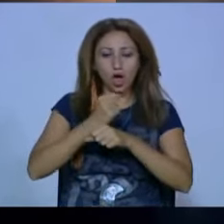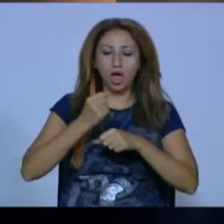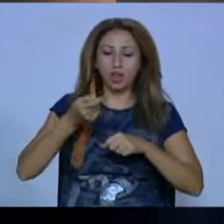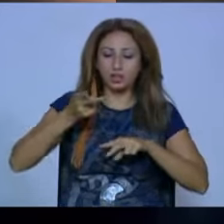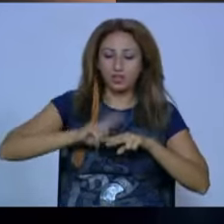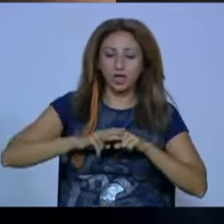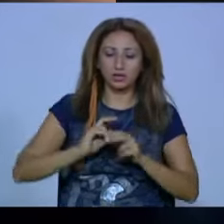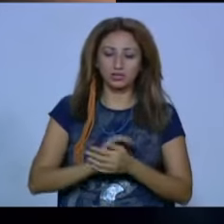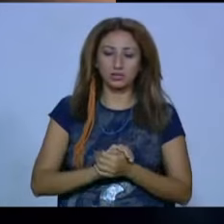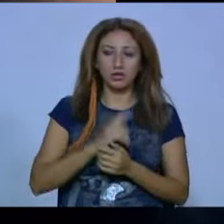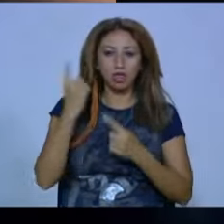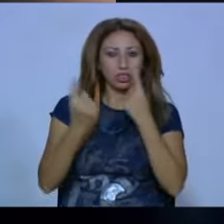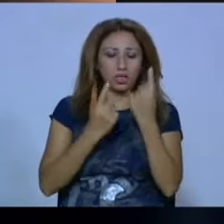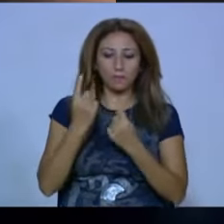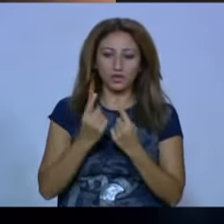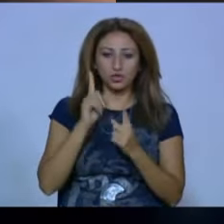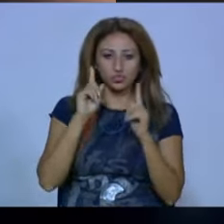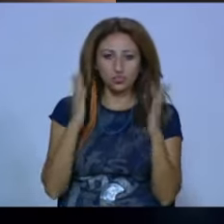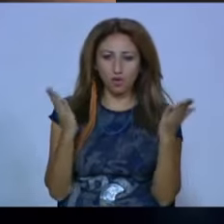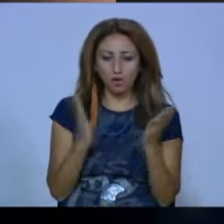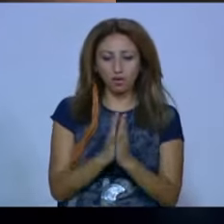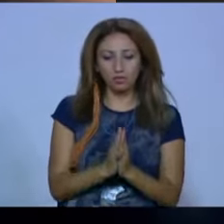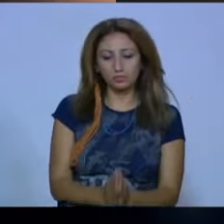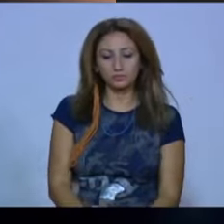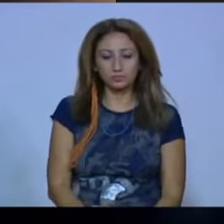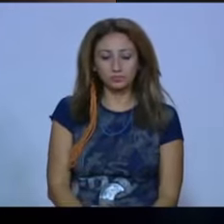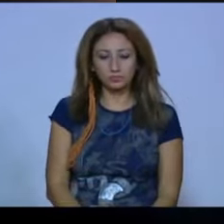في الإطار الطبيعي إن شاء الله.